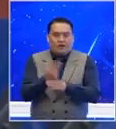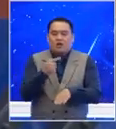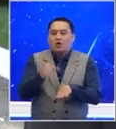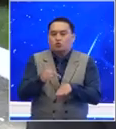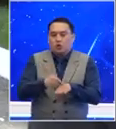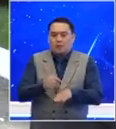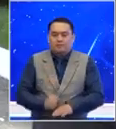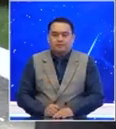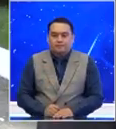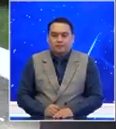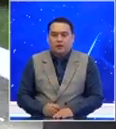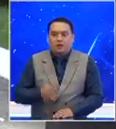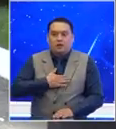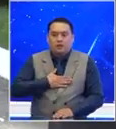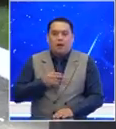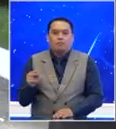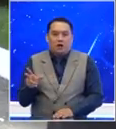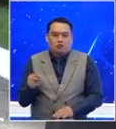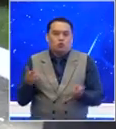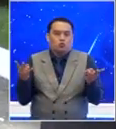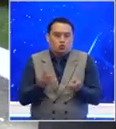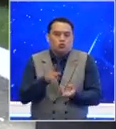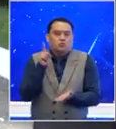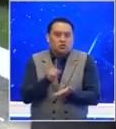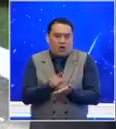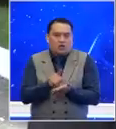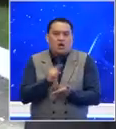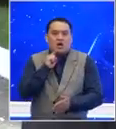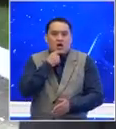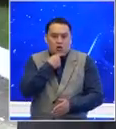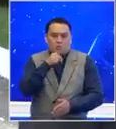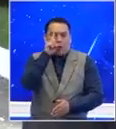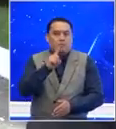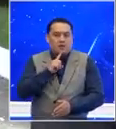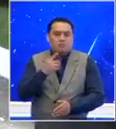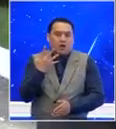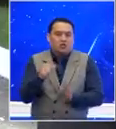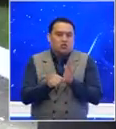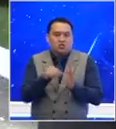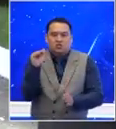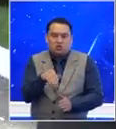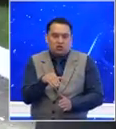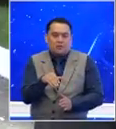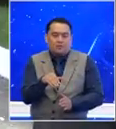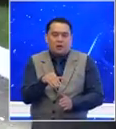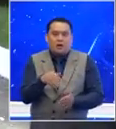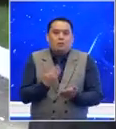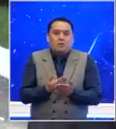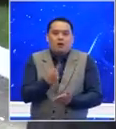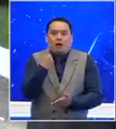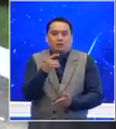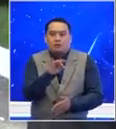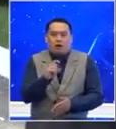ощутима. Нам этот проездной необходим, потому что экономим в месяц примерно 5-6 тысяч. Потому что минимум один